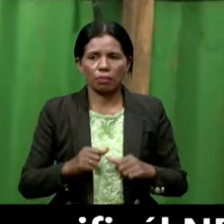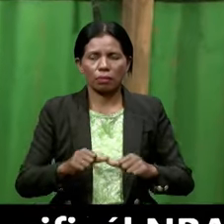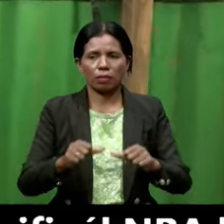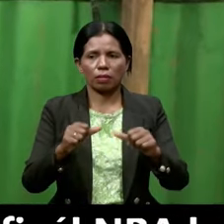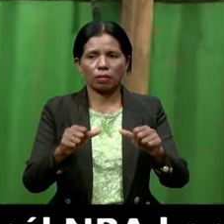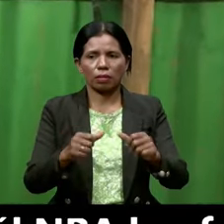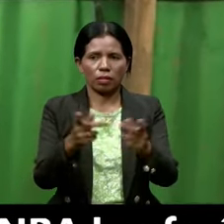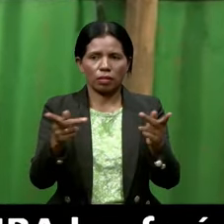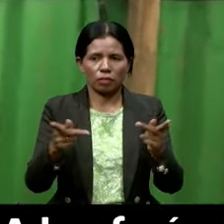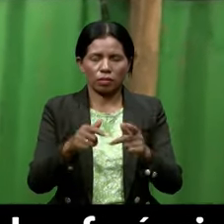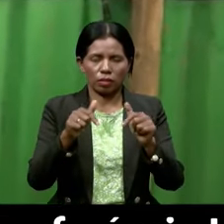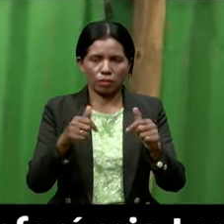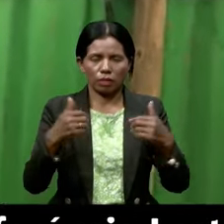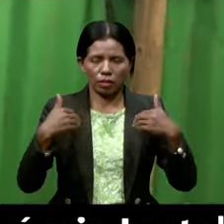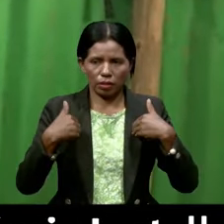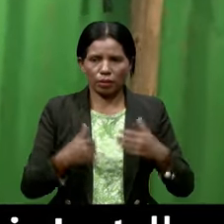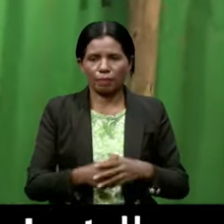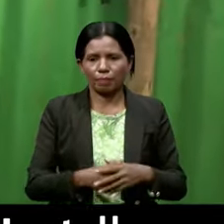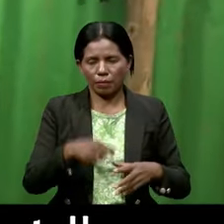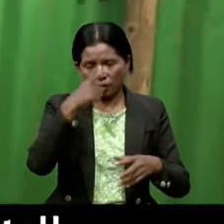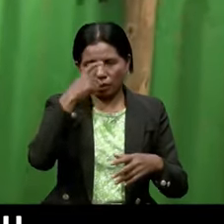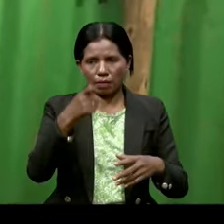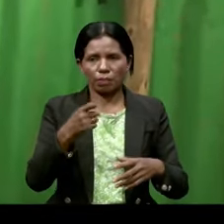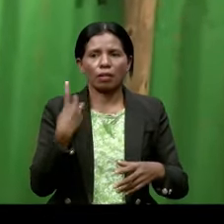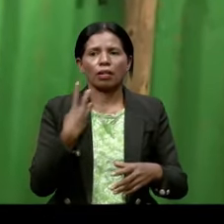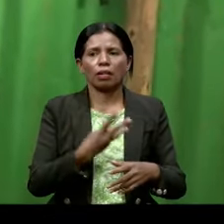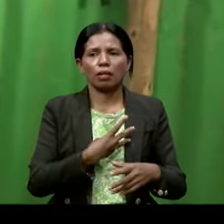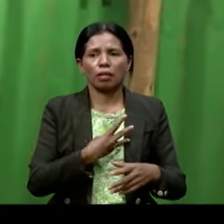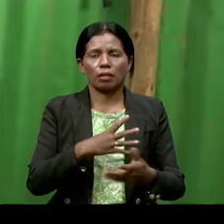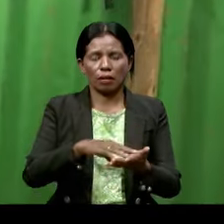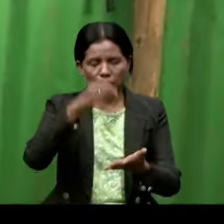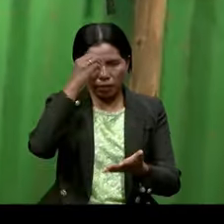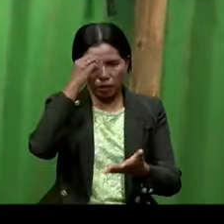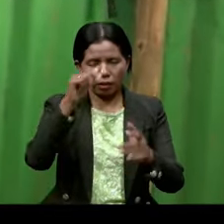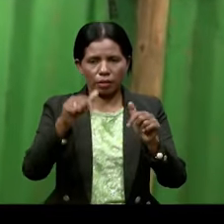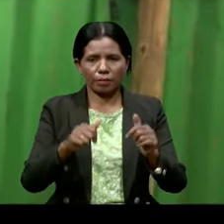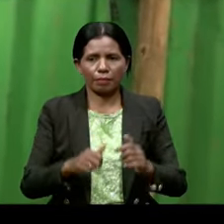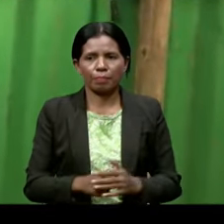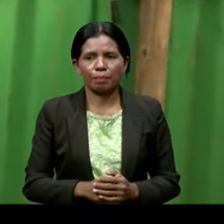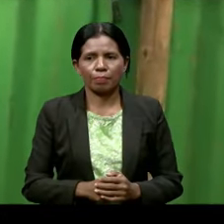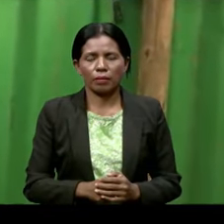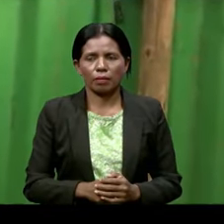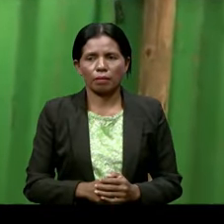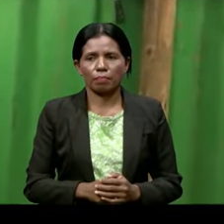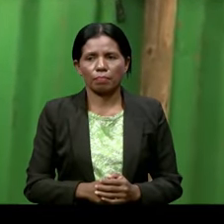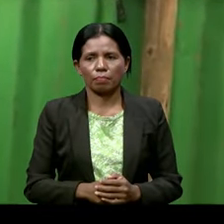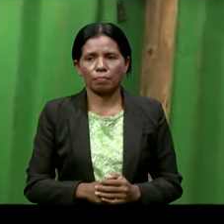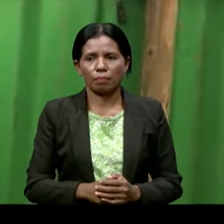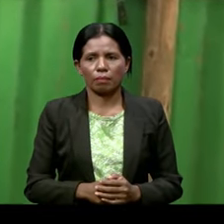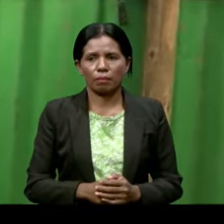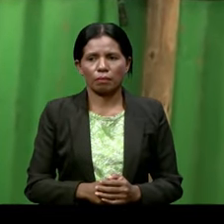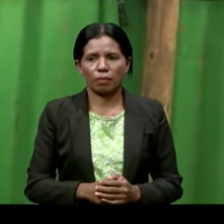dia fatin be iha tamba mine be aprende sa se ne kan nia be na sa ne